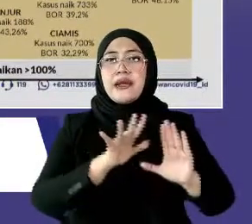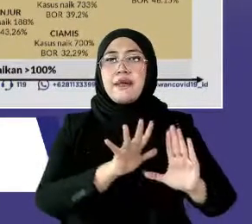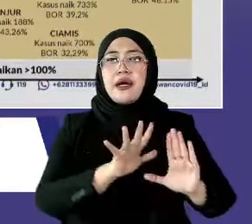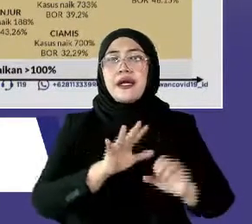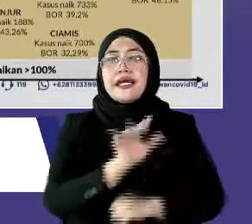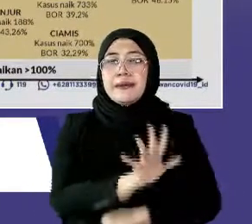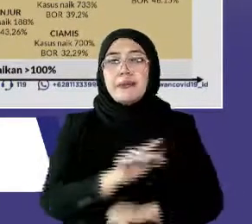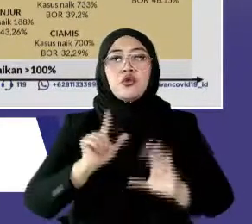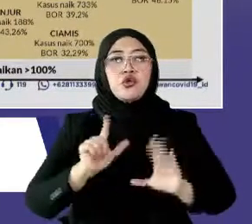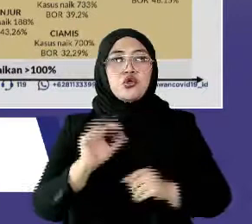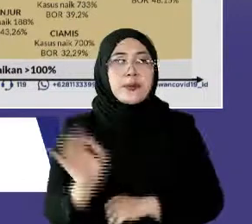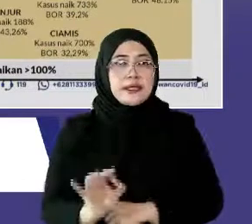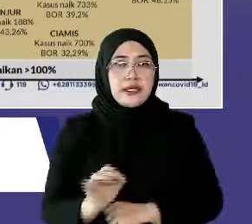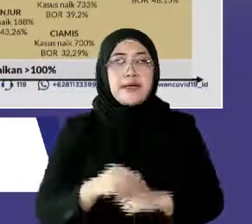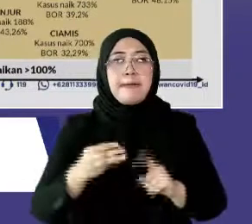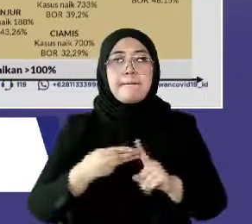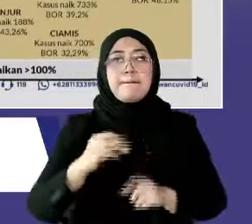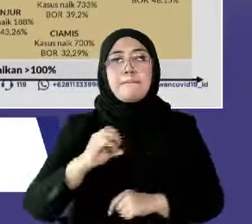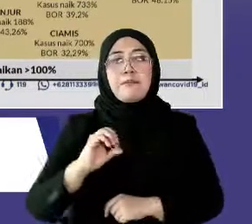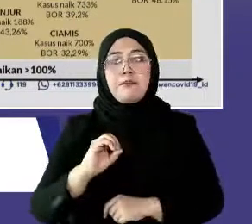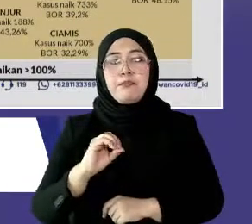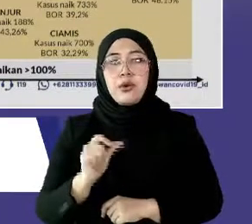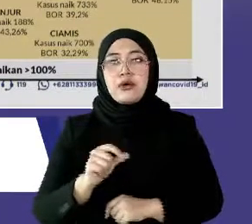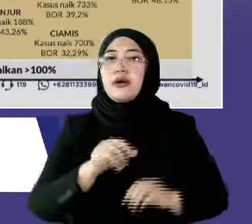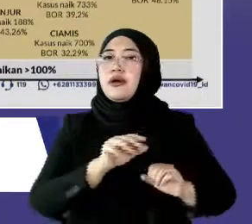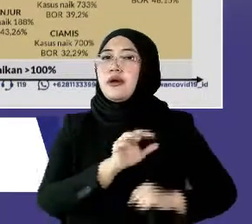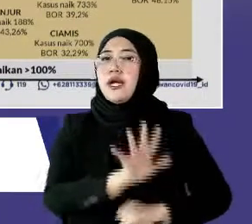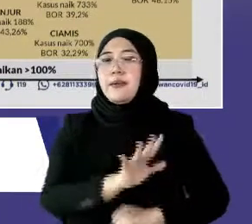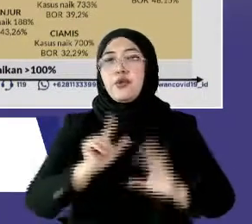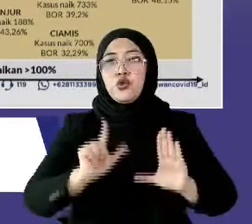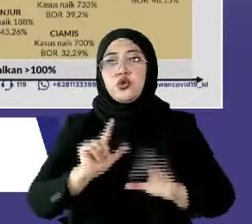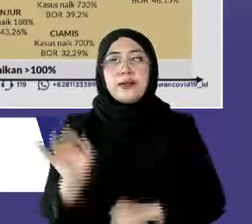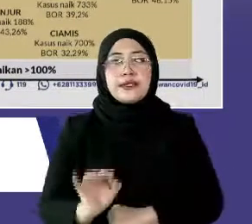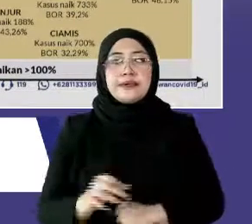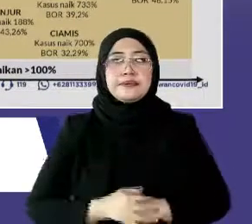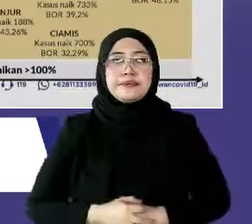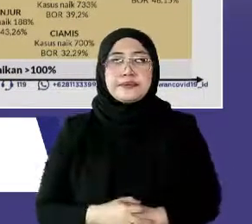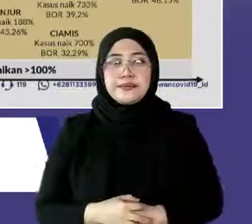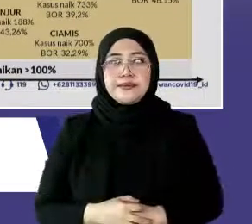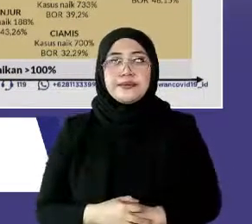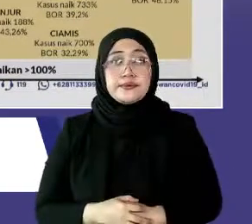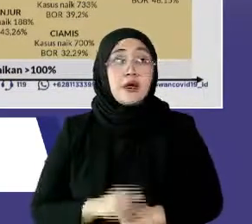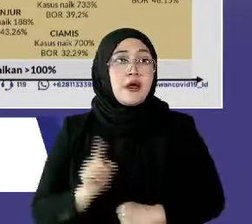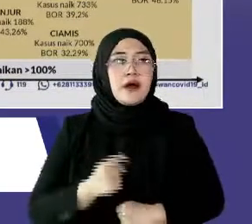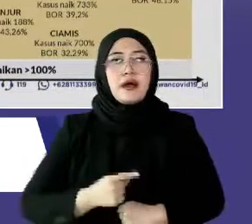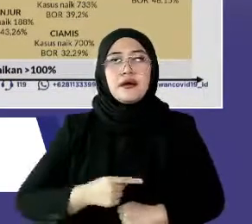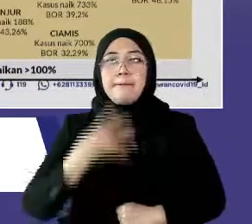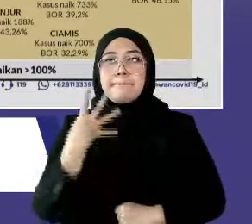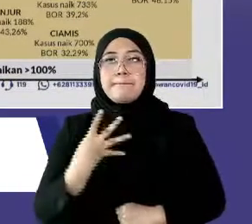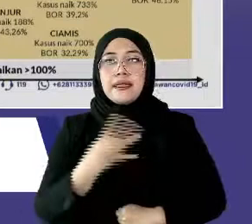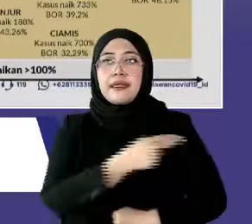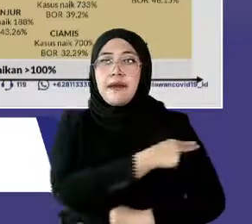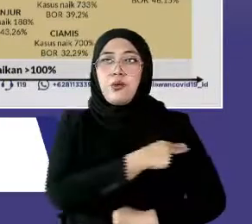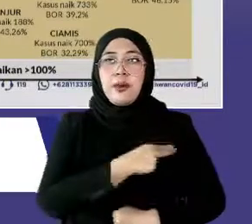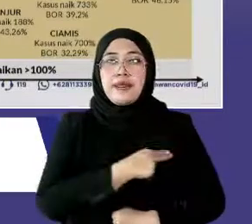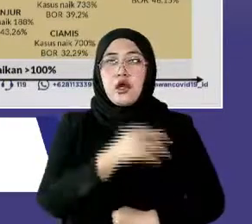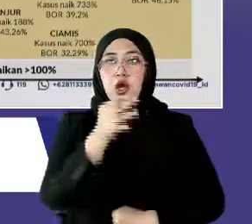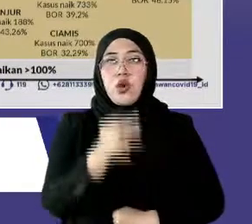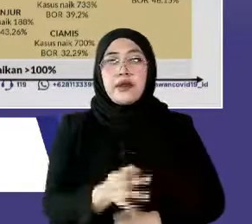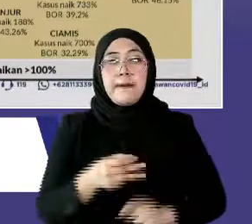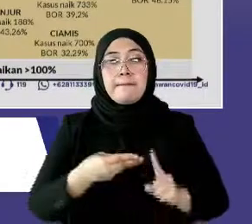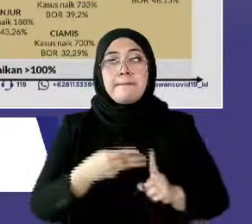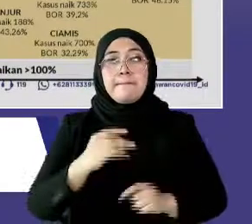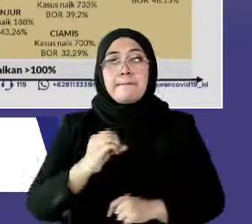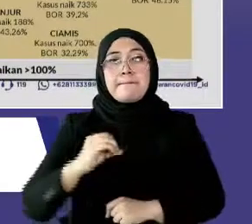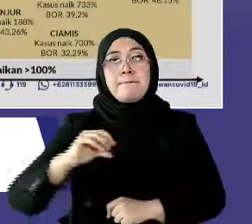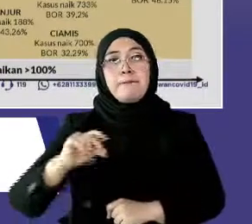dan bor mencapai 75% kemenangan Hai Selain itu terdapat empat kabupaten kota dengan bor yang